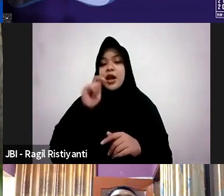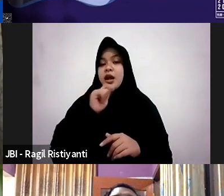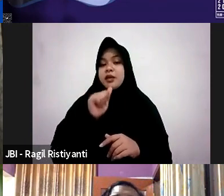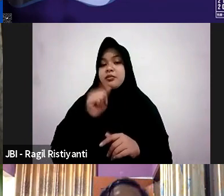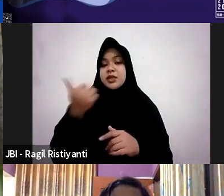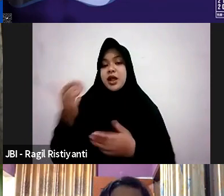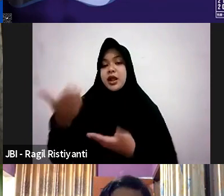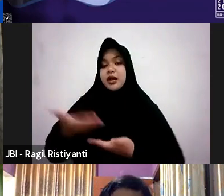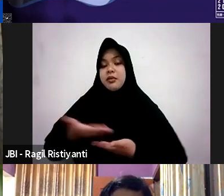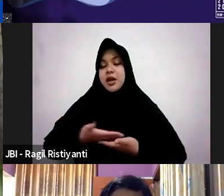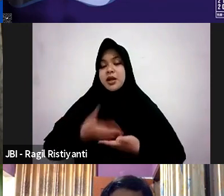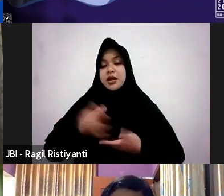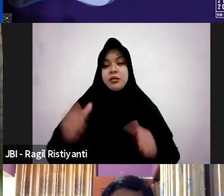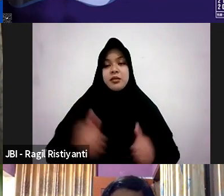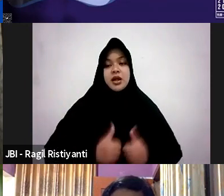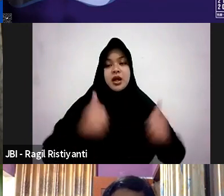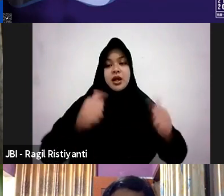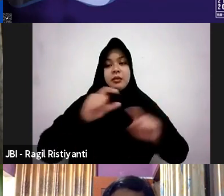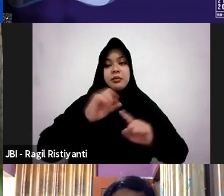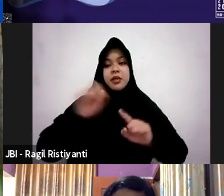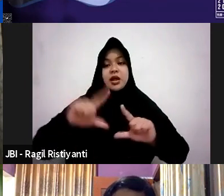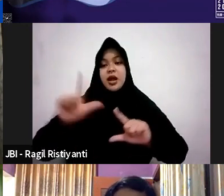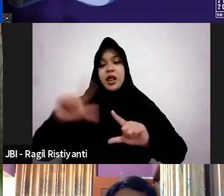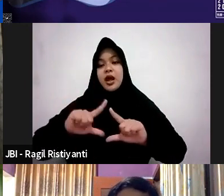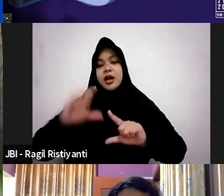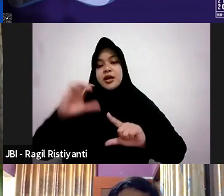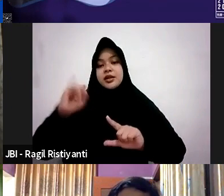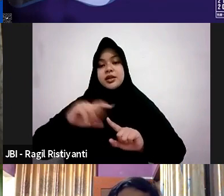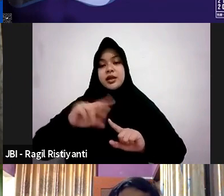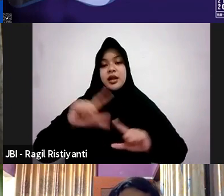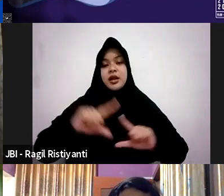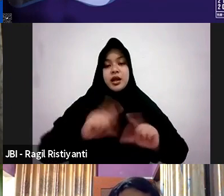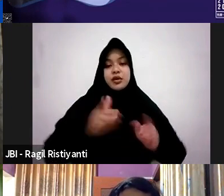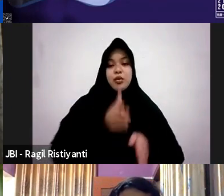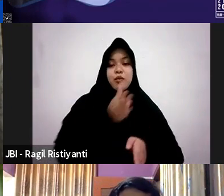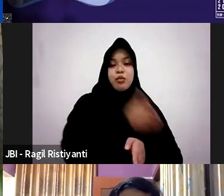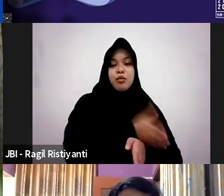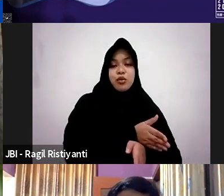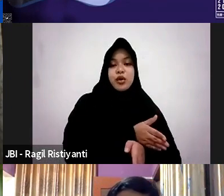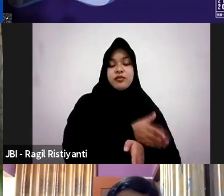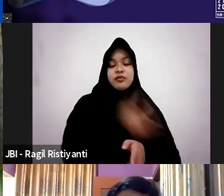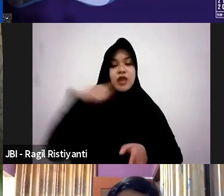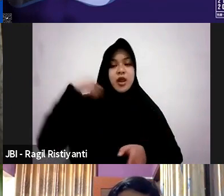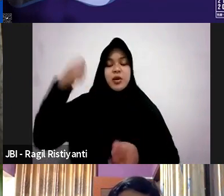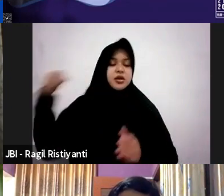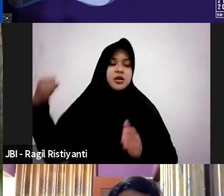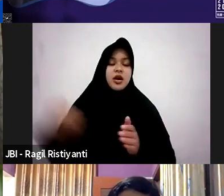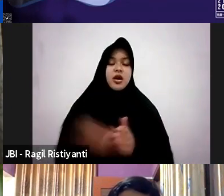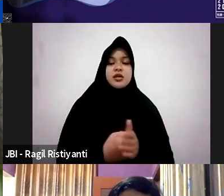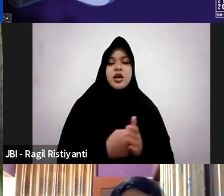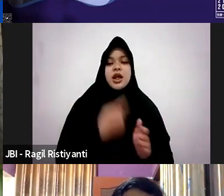misalnya menjadi pemenang Piala Citra saya sebelumnya Kalau bikin film itu yang ada keras-keras tentang apa namanya